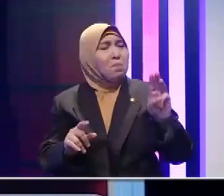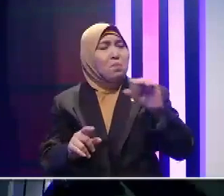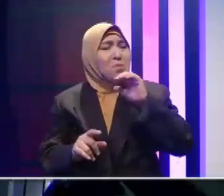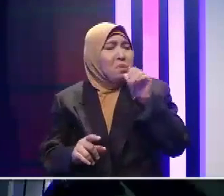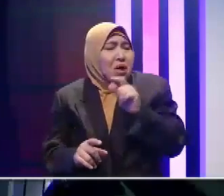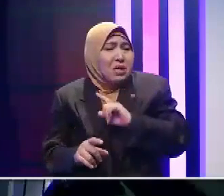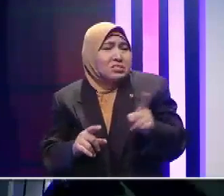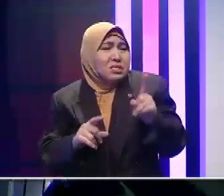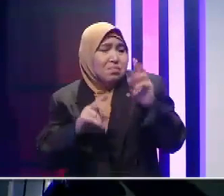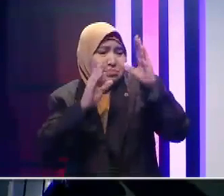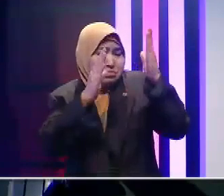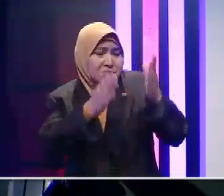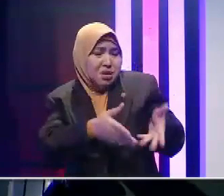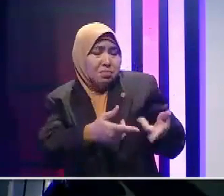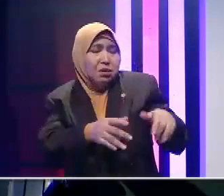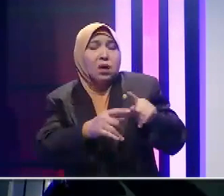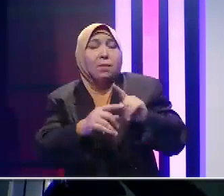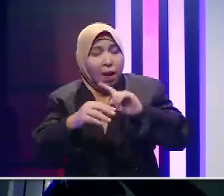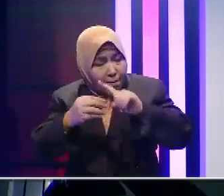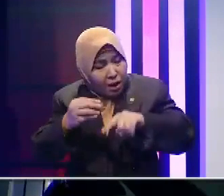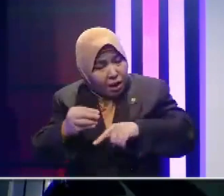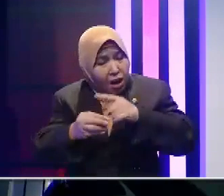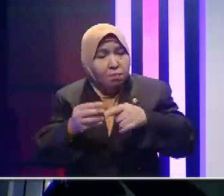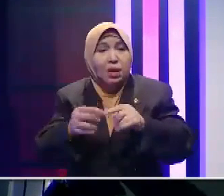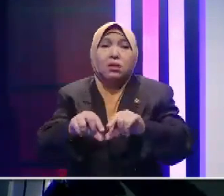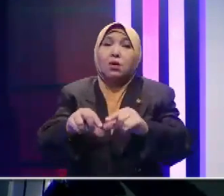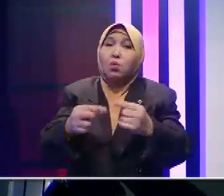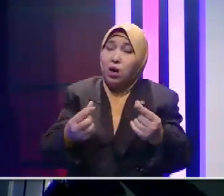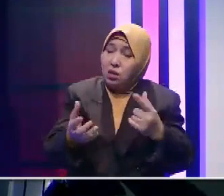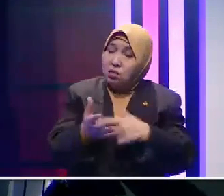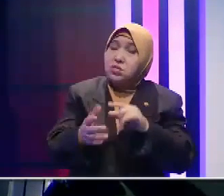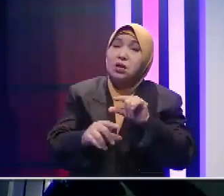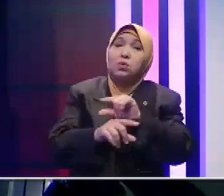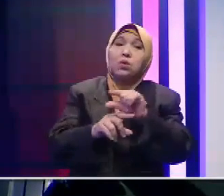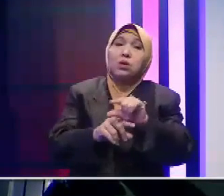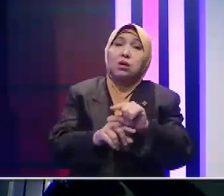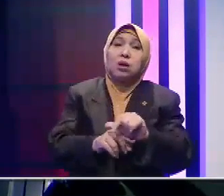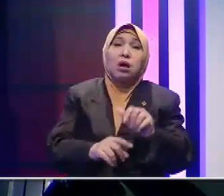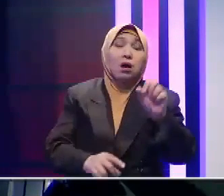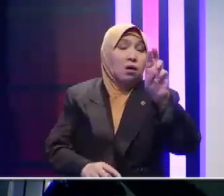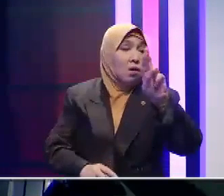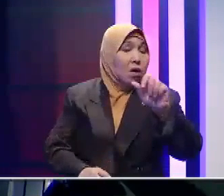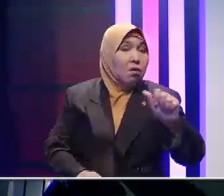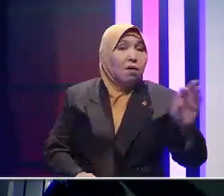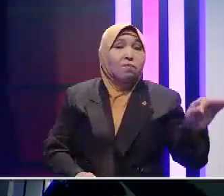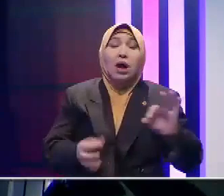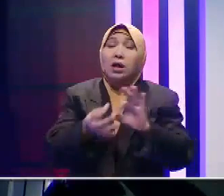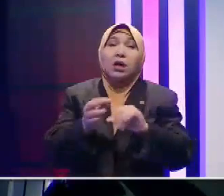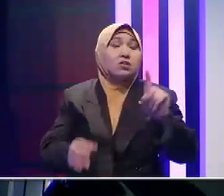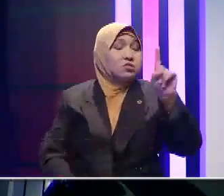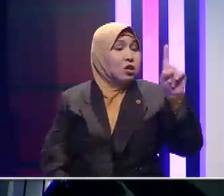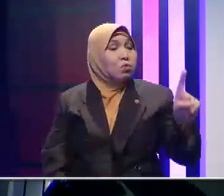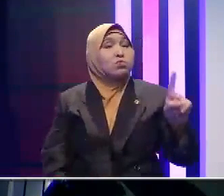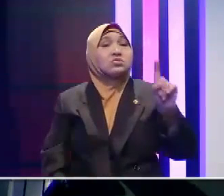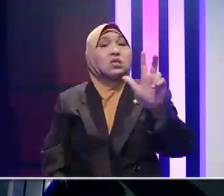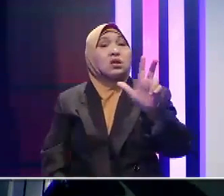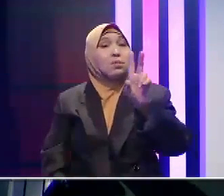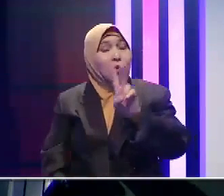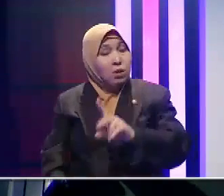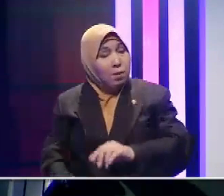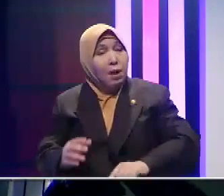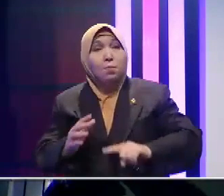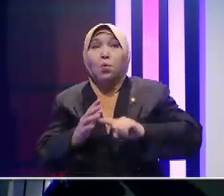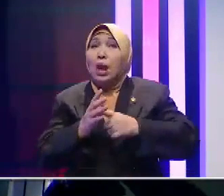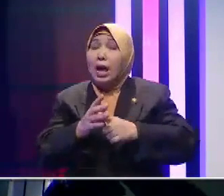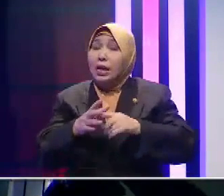antara perkara-perkara yang saya gunakan mukjizat Al-Quran ni, surah Al-A'raf ayat 172. Di permulaan ayat